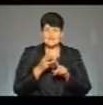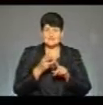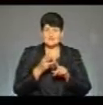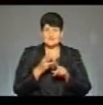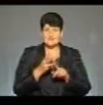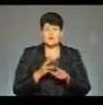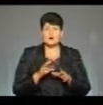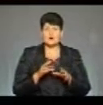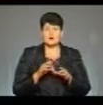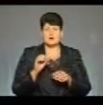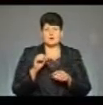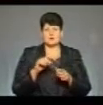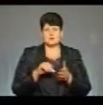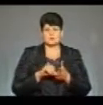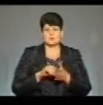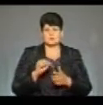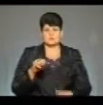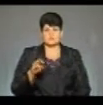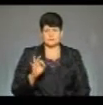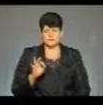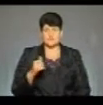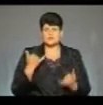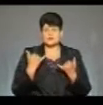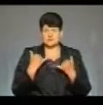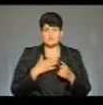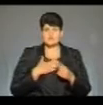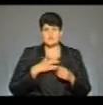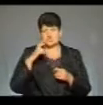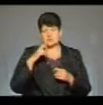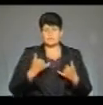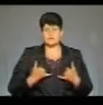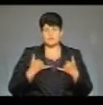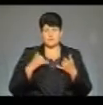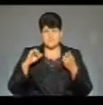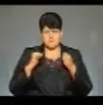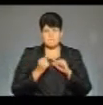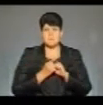операції об'єднаних сил. Сьогодні нашій державі ми вшановуємо пам'ять